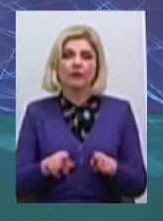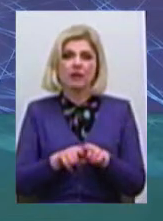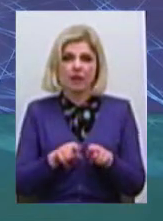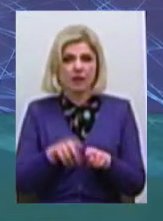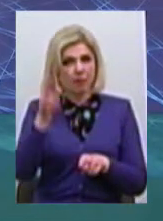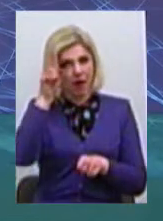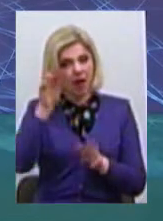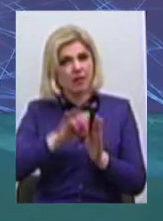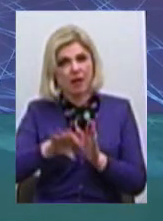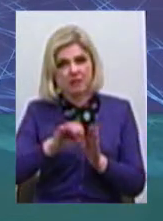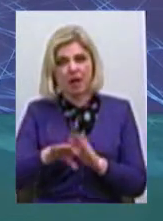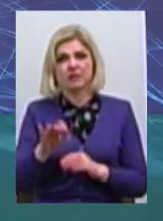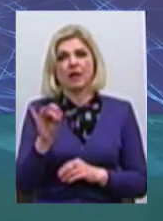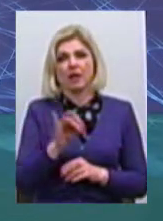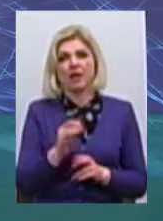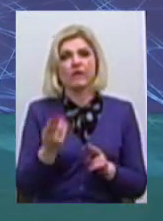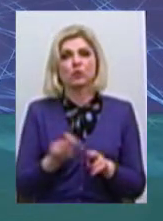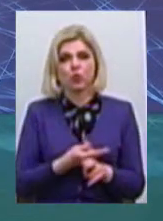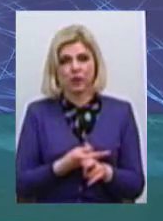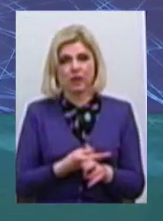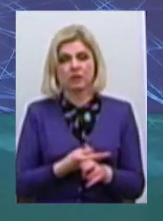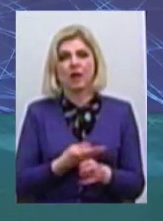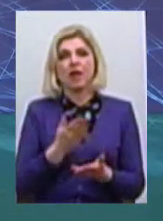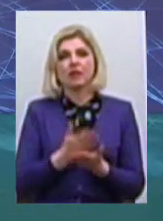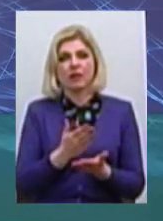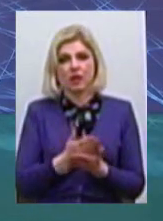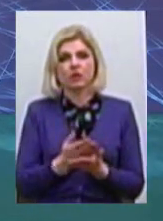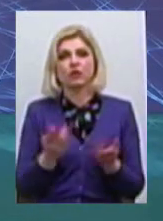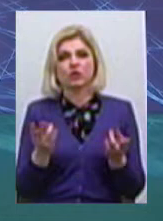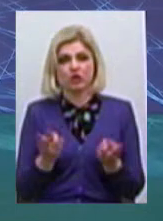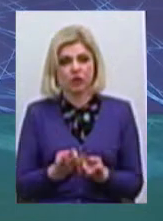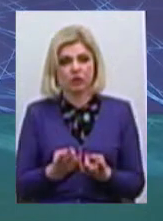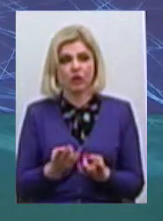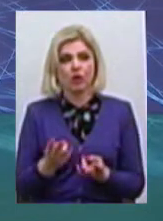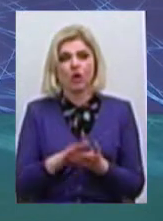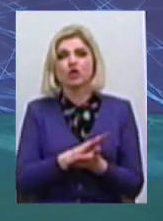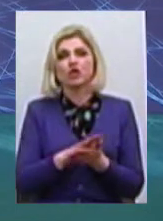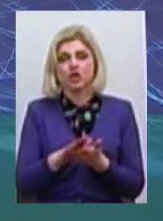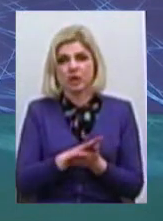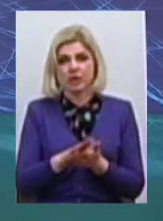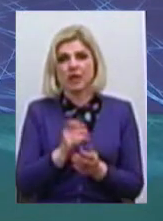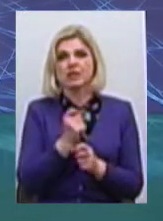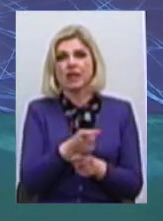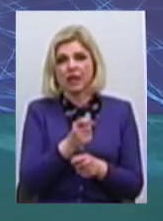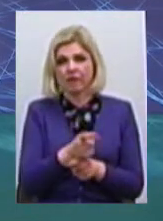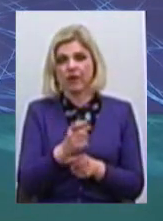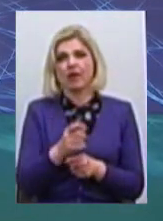каналізація, це відсутність належним чином очищених цих скидів,